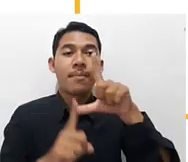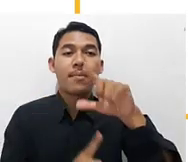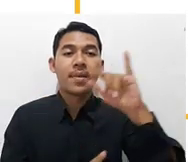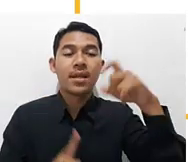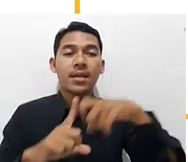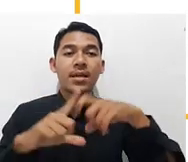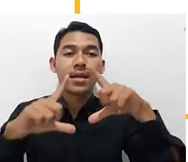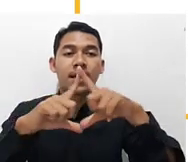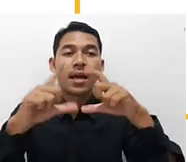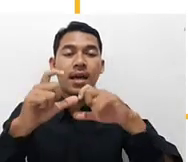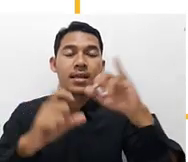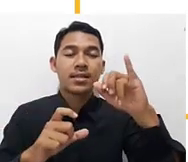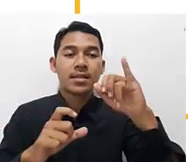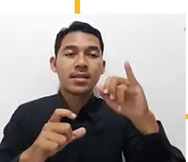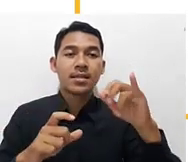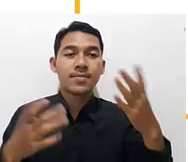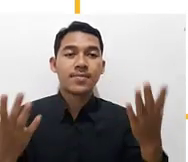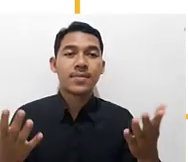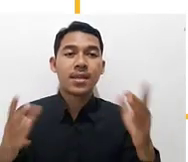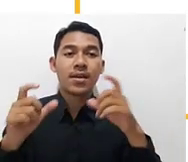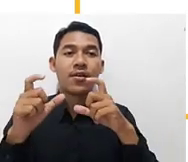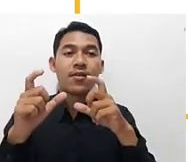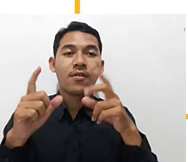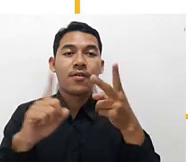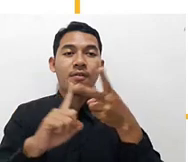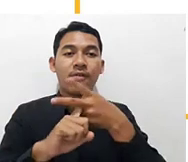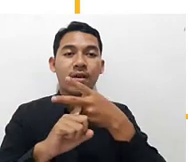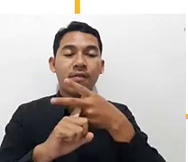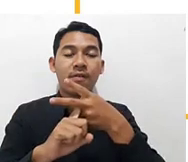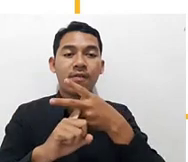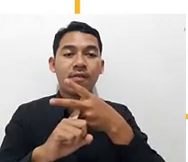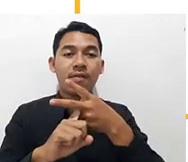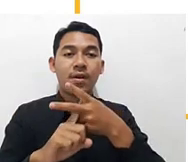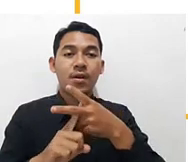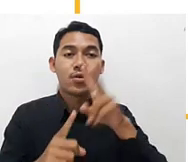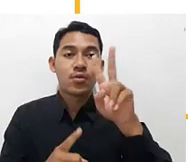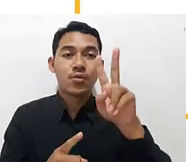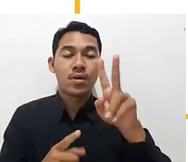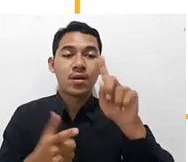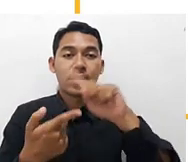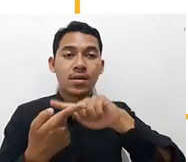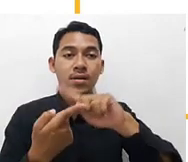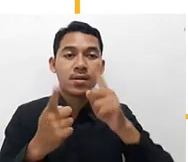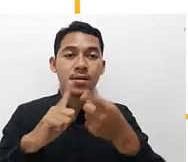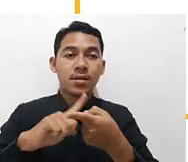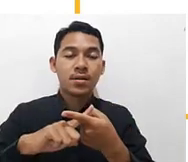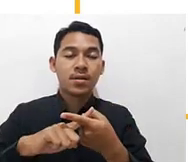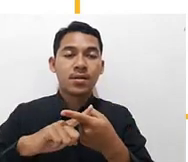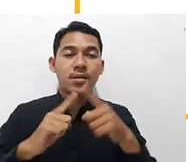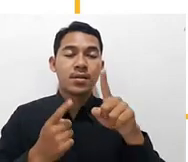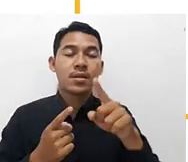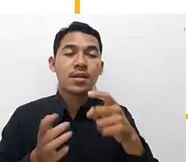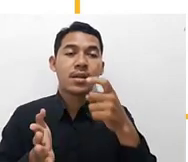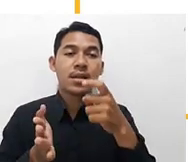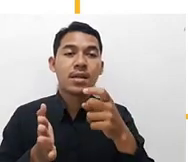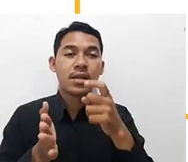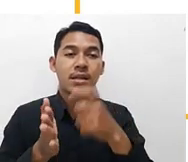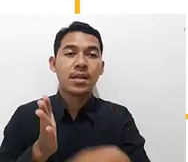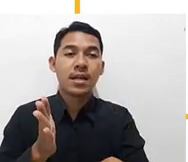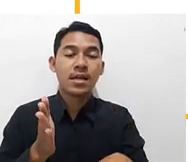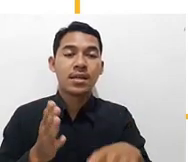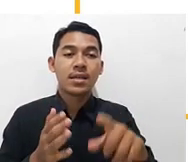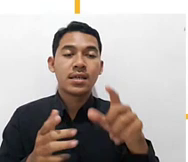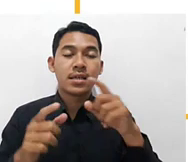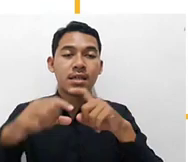juga memori. Nah, si flip-flop ini juga punya dua kondisi stable, yaitu Q sama dengan 1 dan Q sama dengan 0 atau